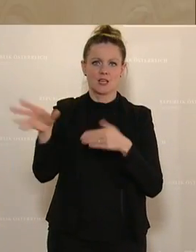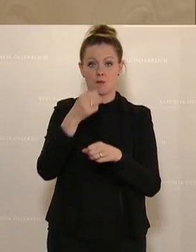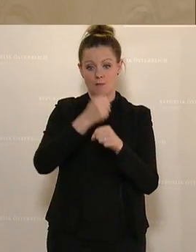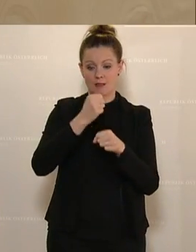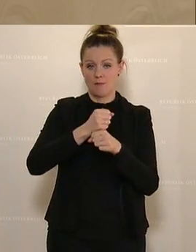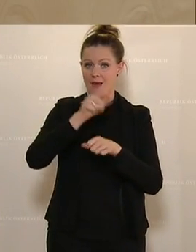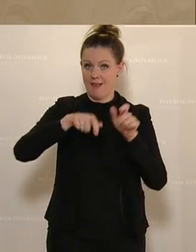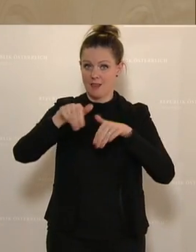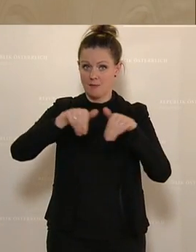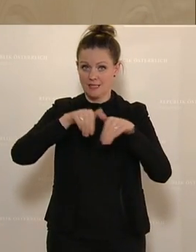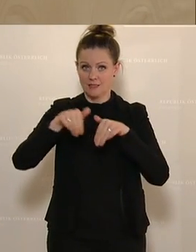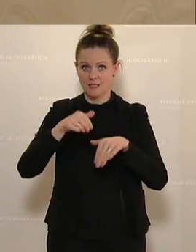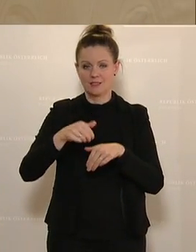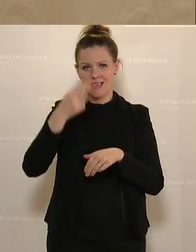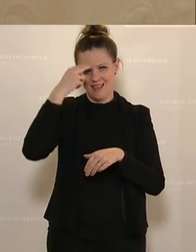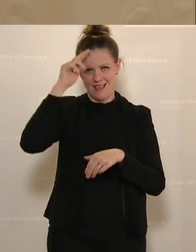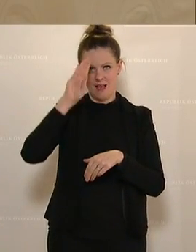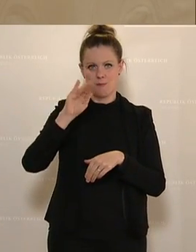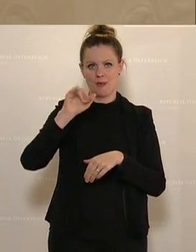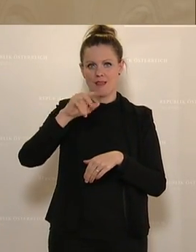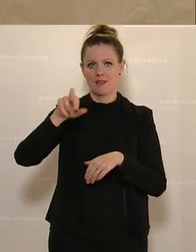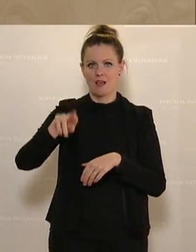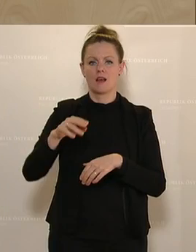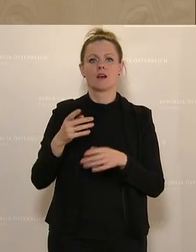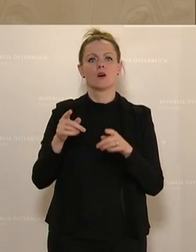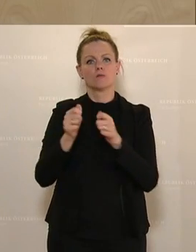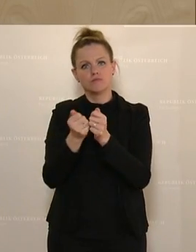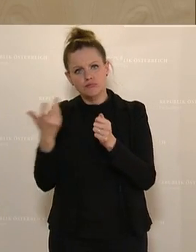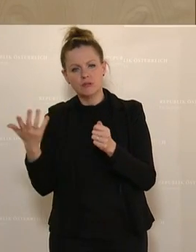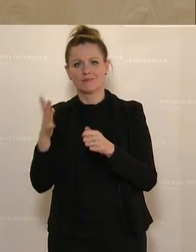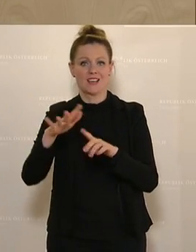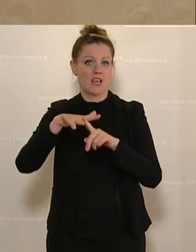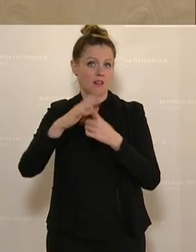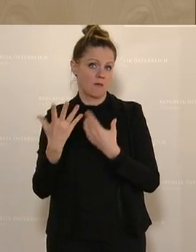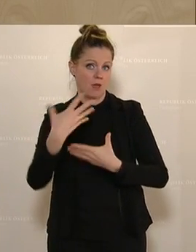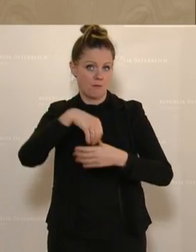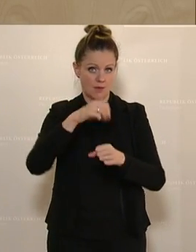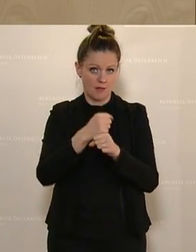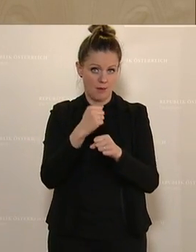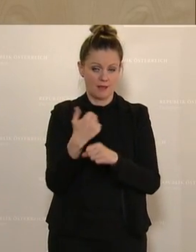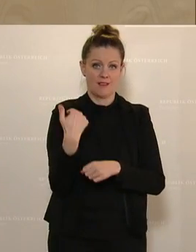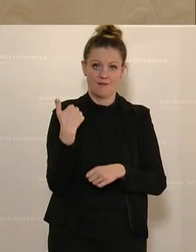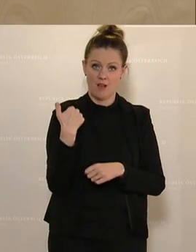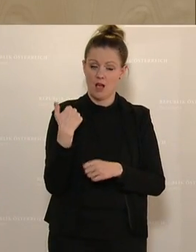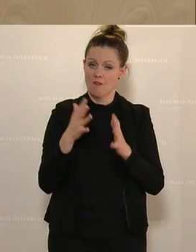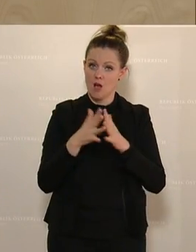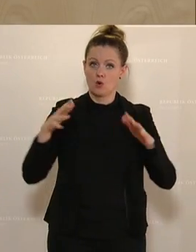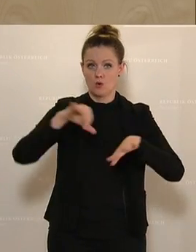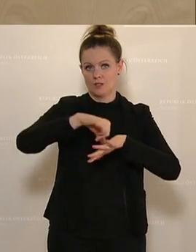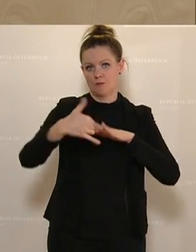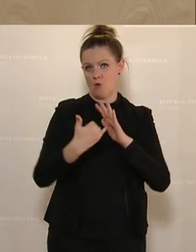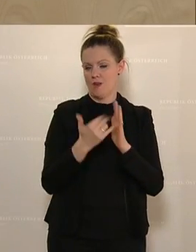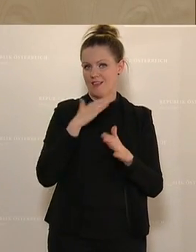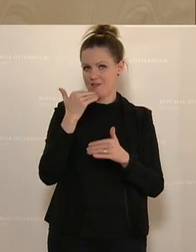im Ministerium, der Hans Bender, die Ritzberger Moser, die haben in dem Team damit gearbeitet. Es war ein großes Projekt. Danke